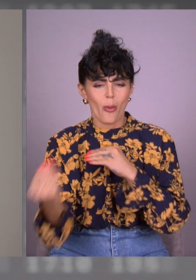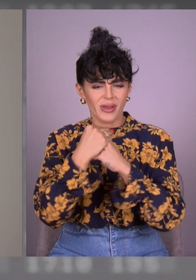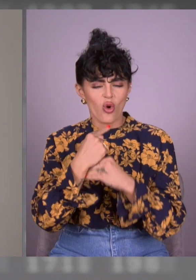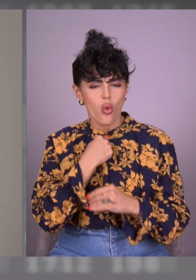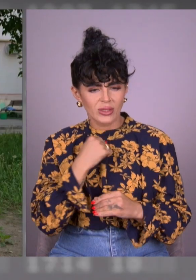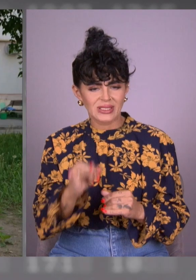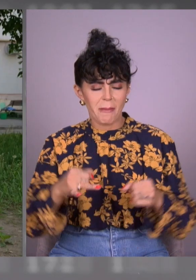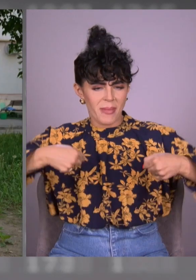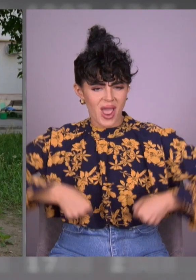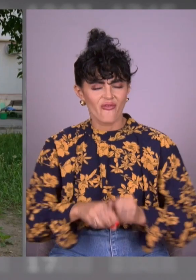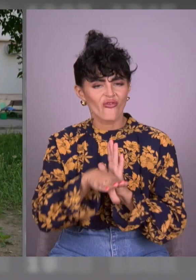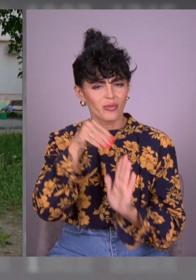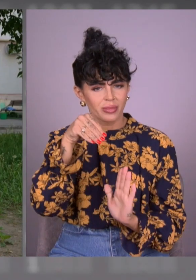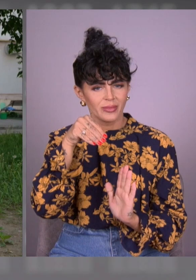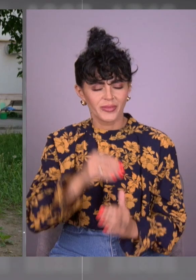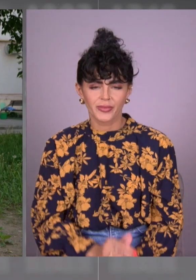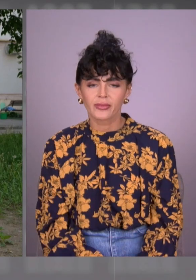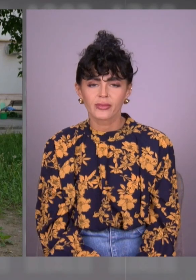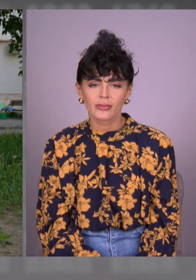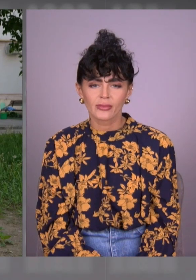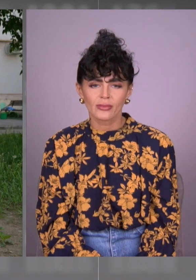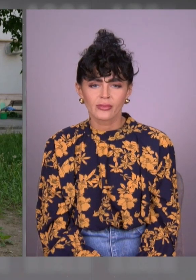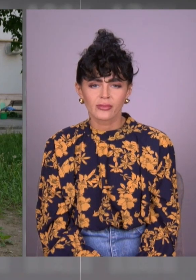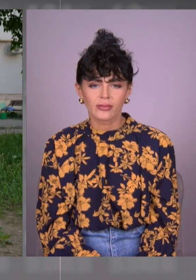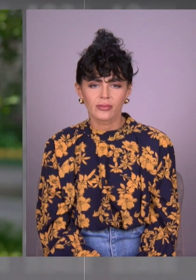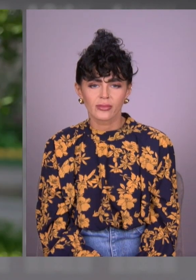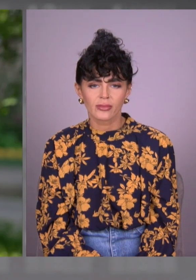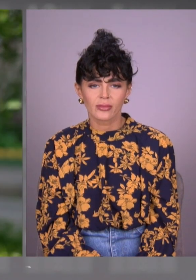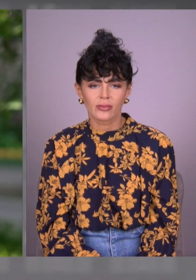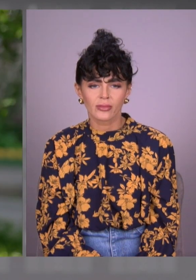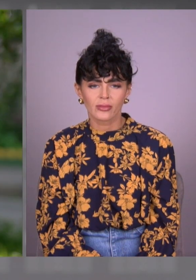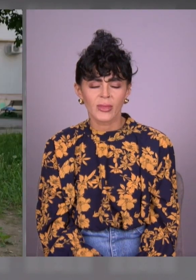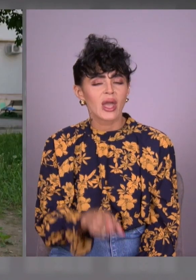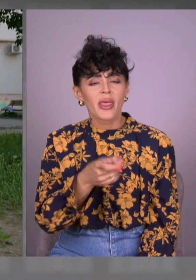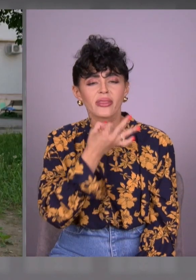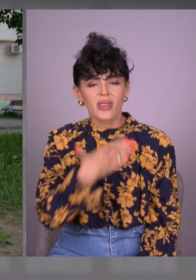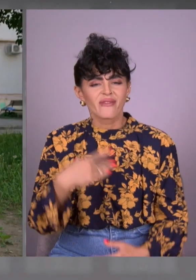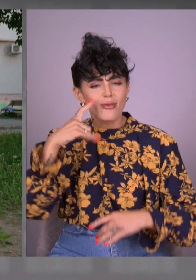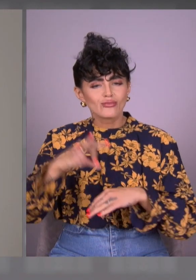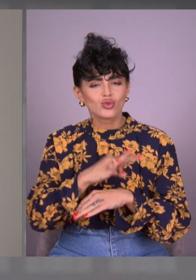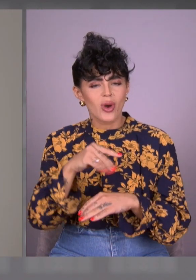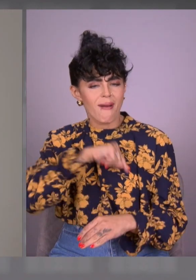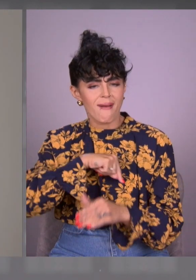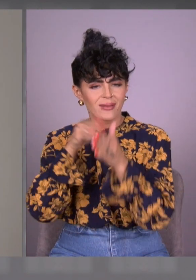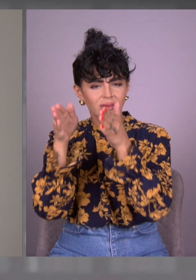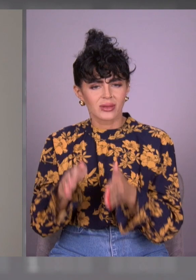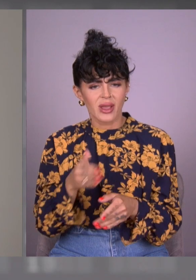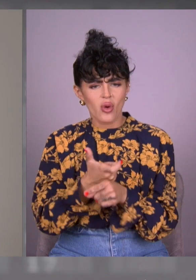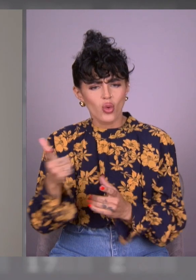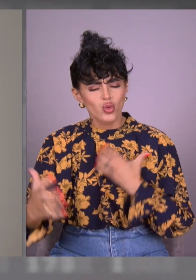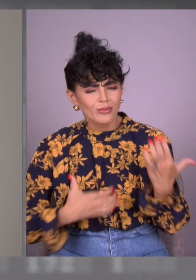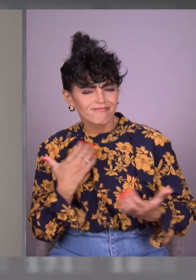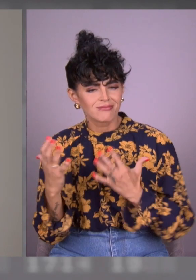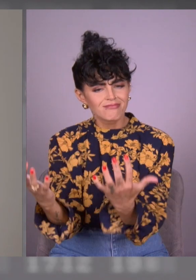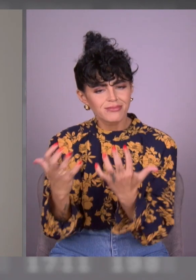право вибору. Що тобі в ньому сподобалося? Який він? Турбота, розуміння. Він веселий,